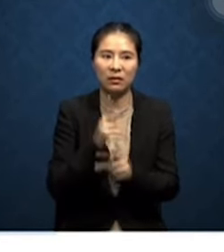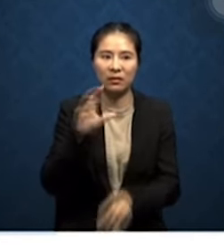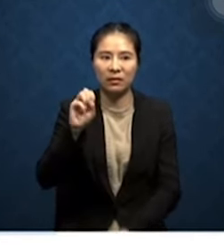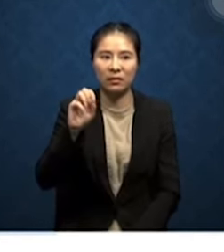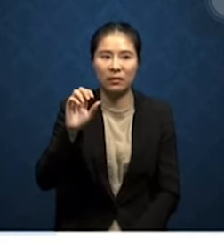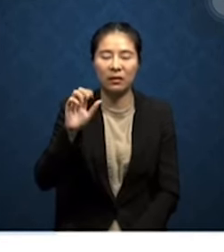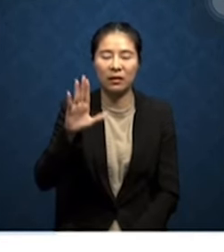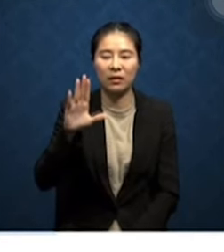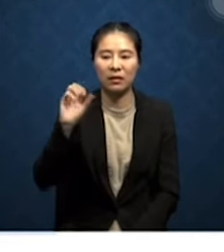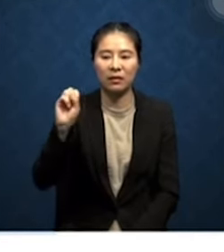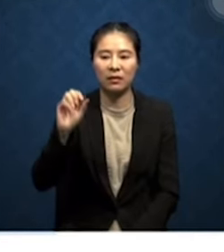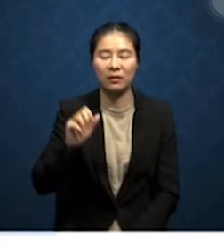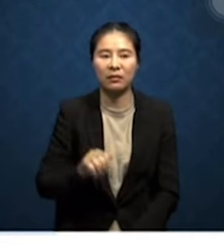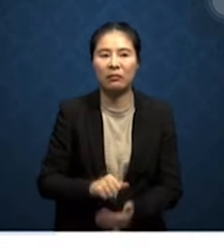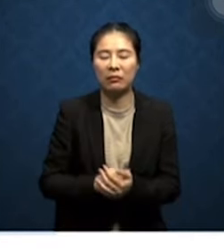เขามีเงินเก็บ500,000